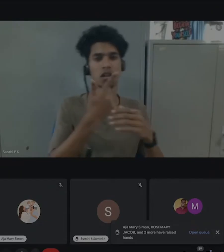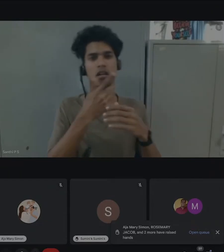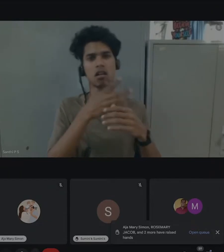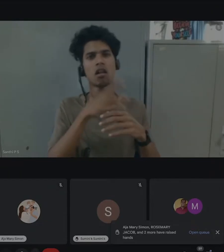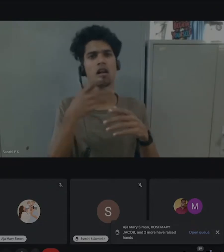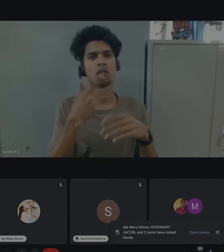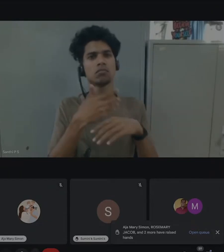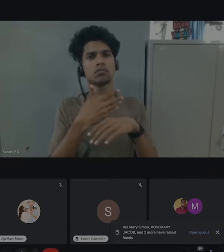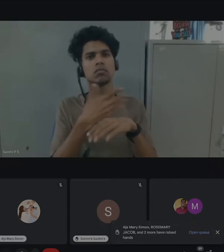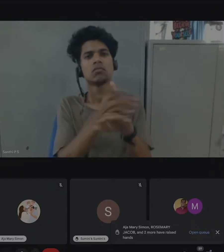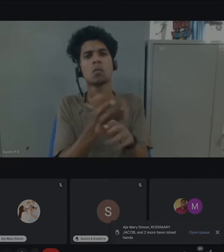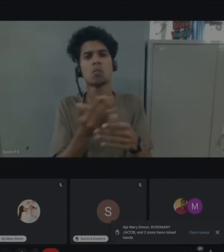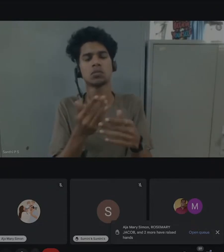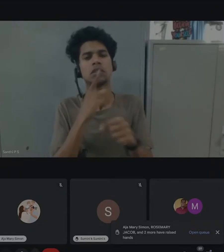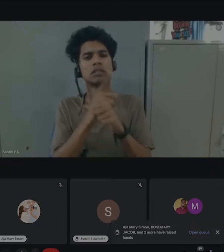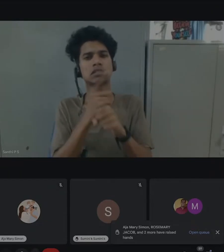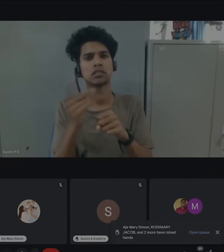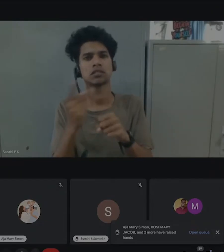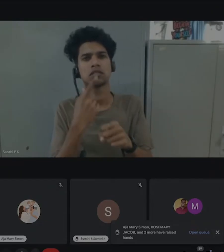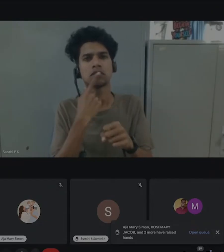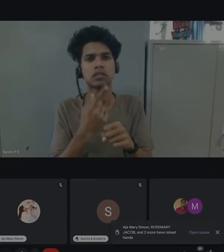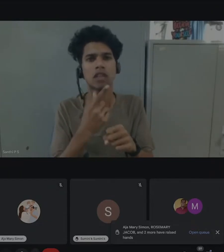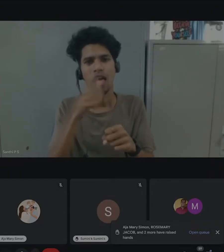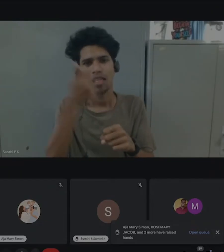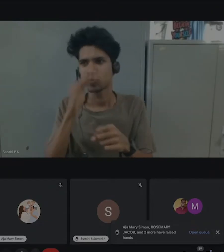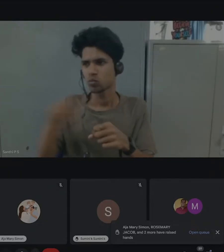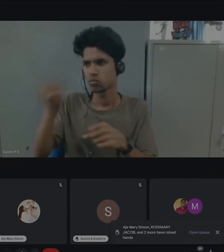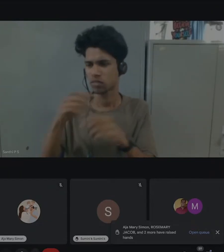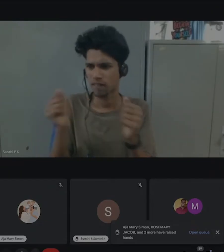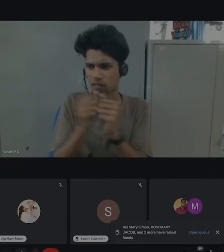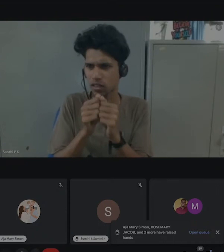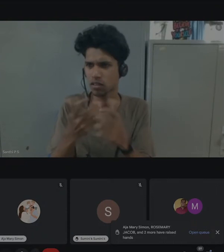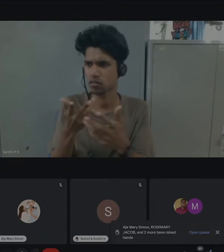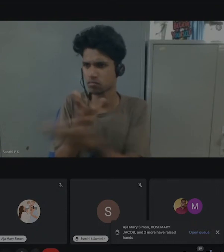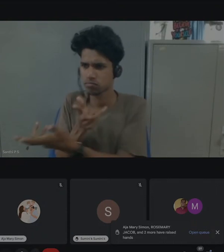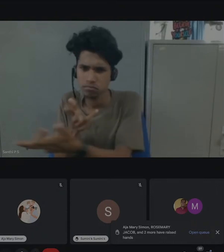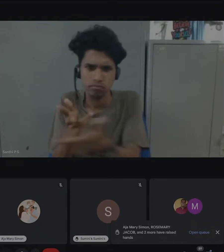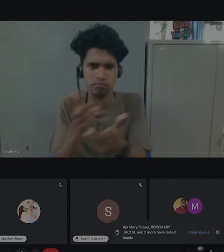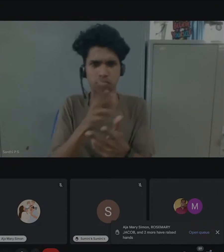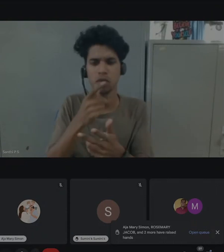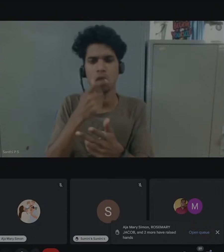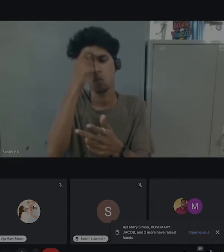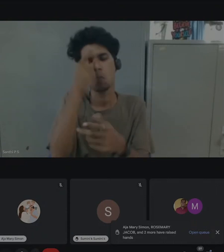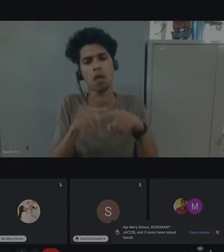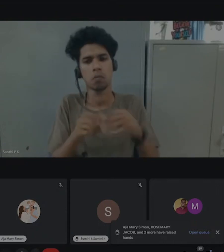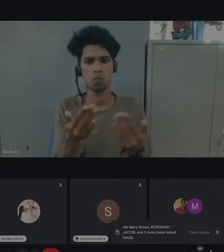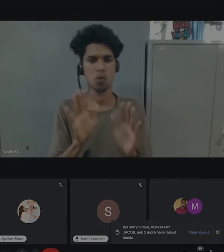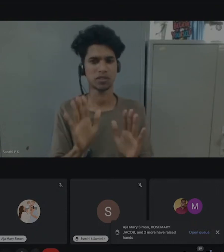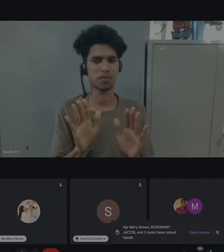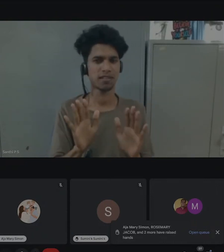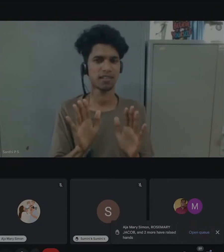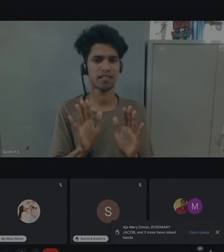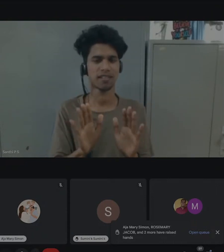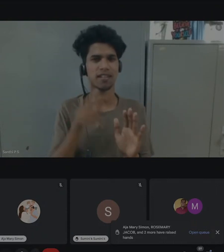പോകുന്നത്. അപ്പം ടീച്ചർ ക്ലാസ്സിൽ പറയുന്നത് മറ്റു കുട്ടികളുമായിട്ടുള്ള ഇടപെടലും എല്ലാം ബുദ്ധിമുട്ടിൽ വരും. അപ്പൊ അത് കാരണം അത്രയും